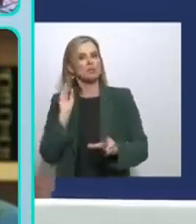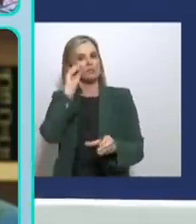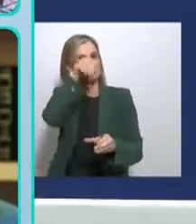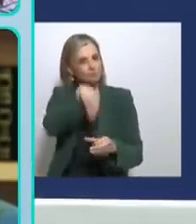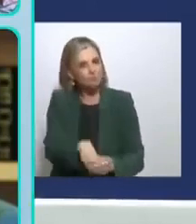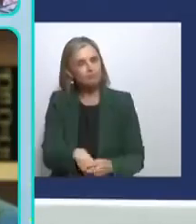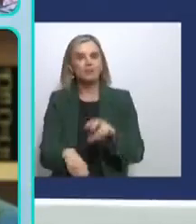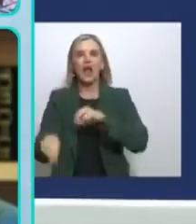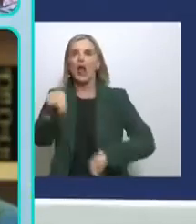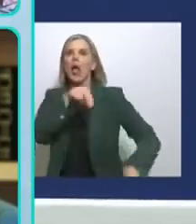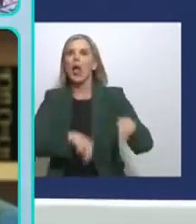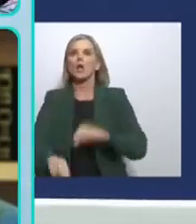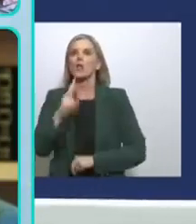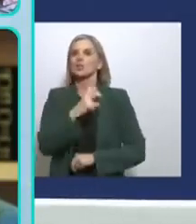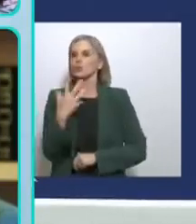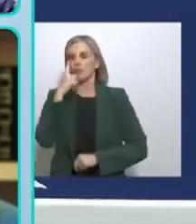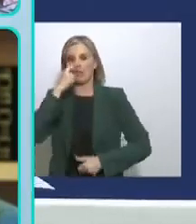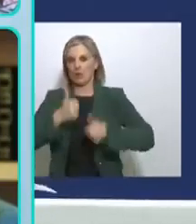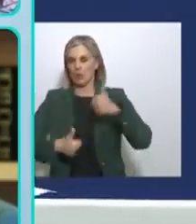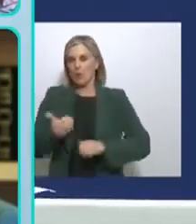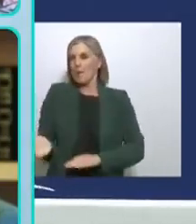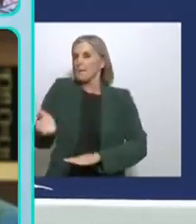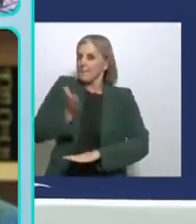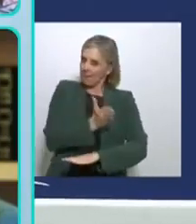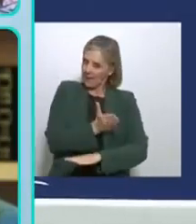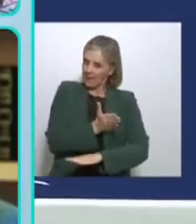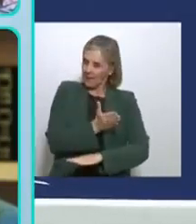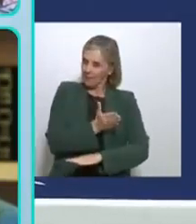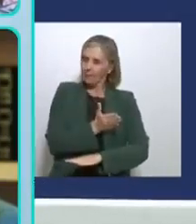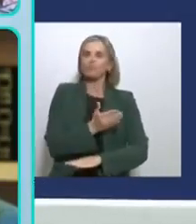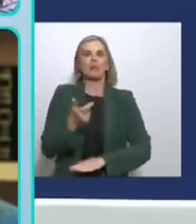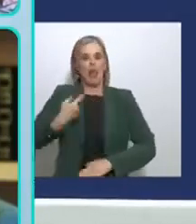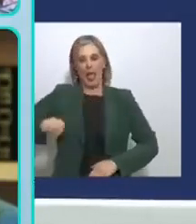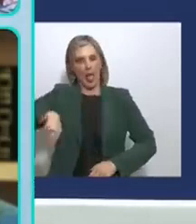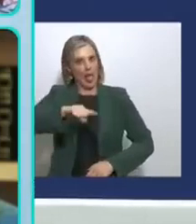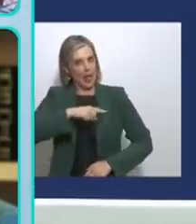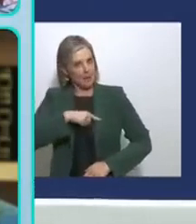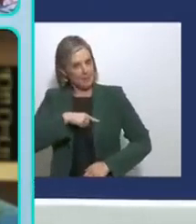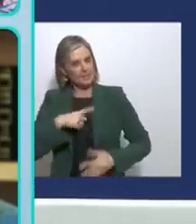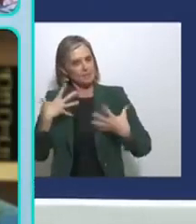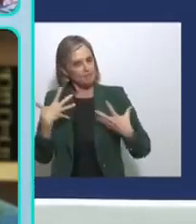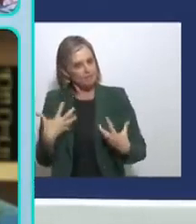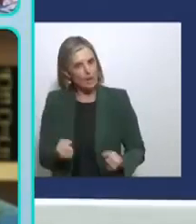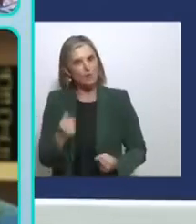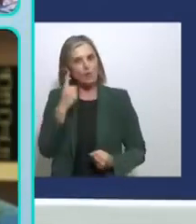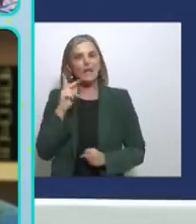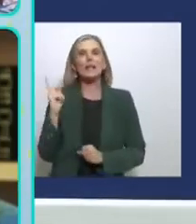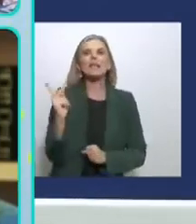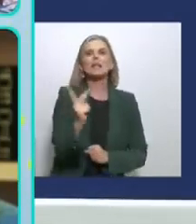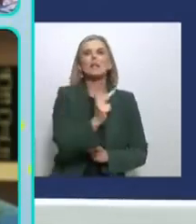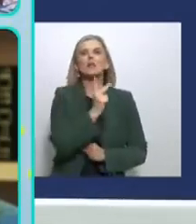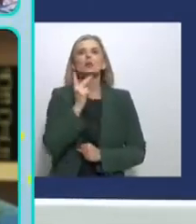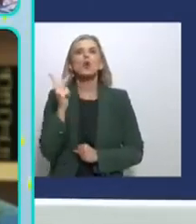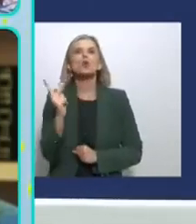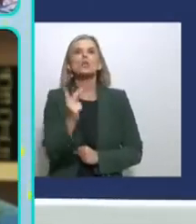να πει ότι κάποιος που δεν έχει μια ποινική διαδικασία, δεν κατηγορείται για κάτι, να μην τον βάλω στη Βουλή. Άσχετα αν ο ίδιος βγαίνει μετά και λέει: